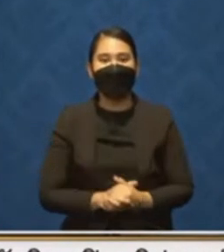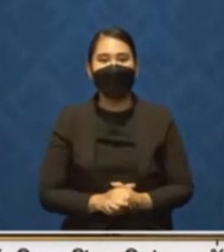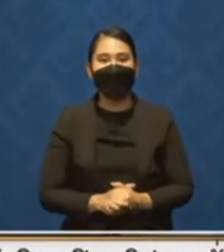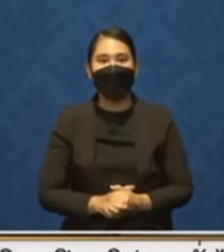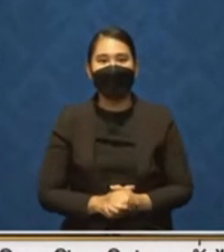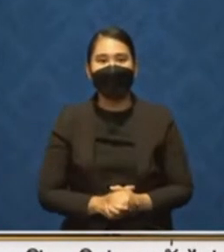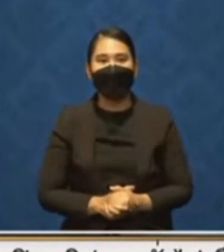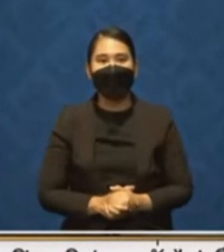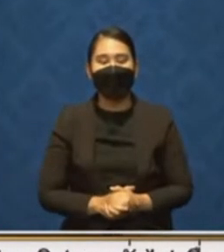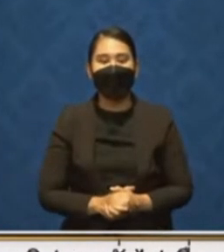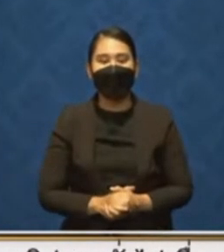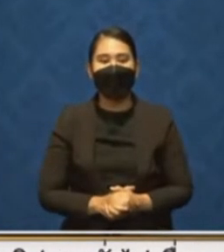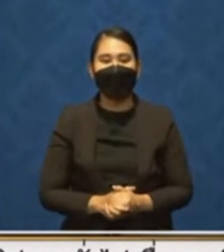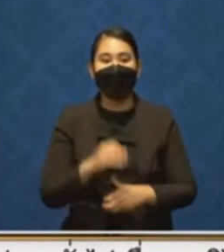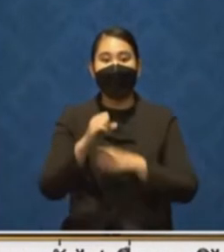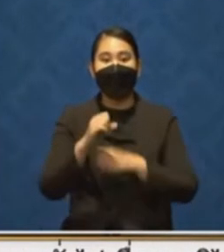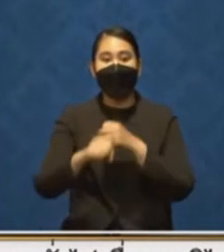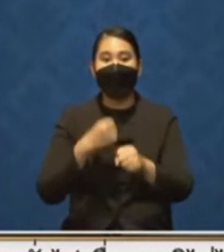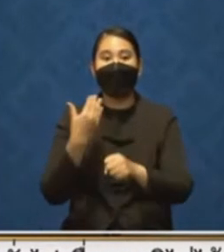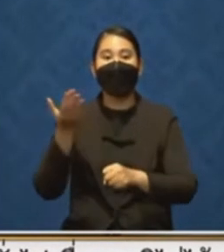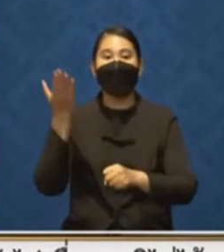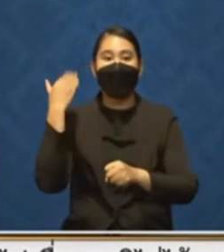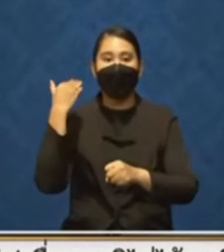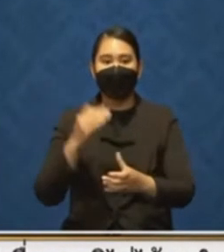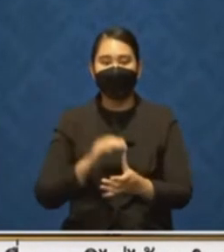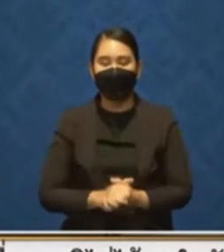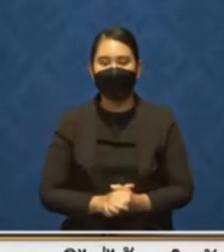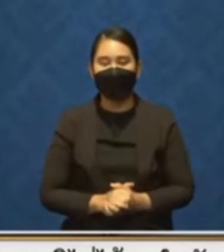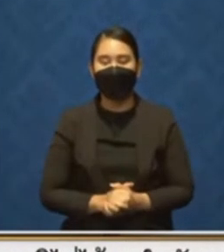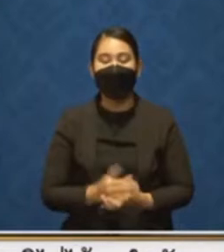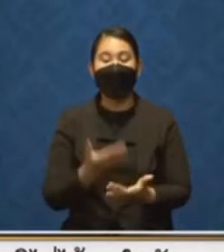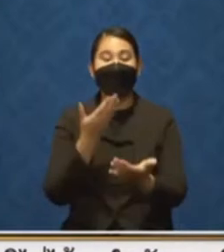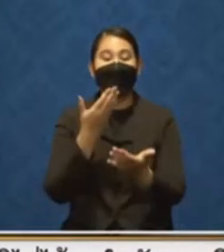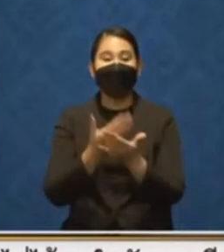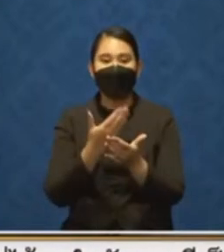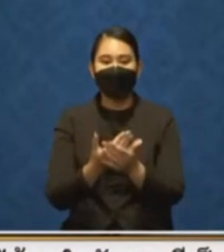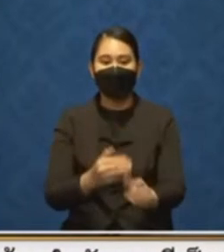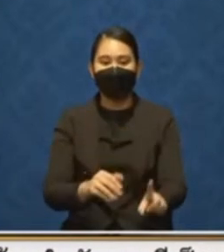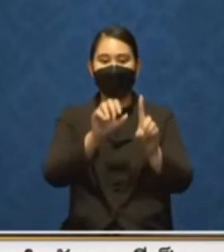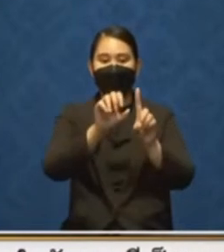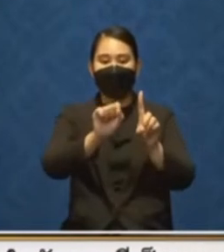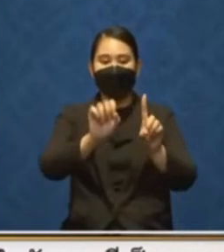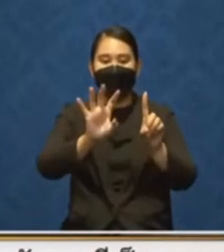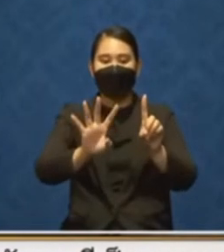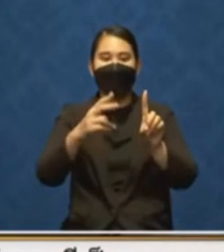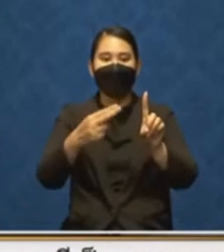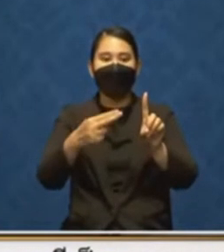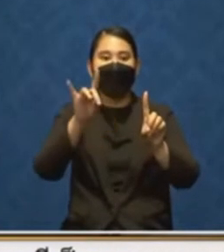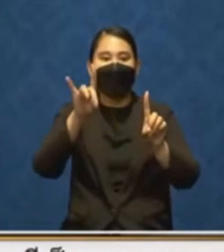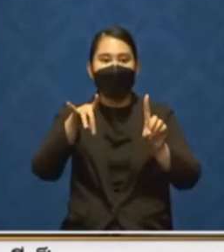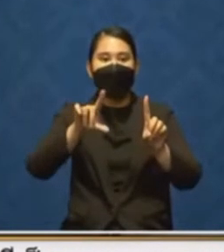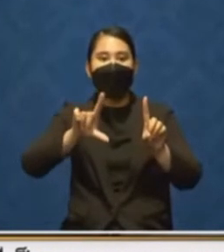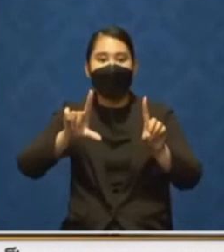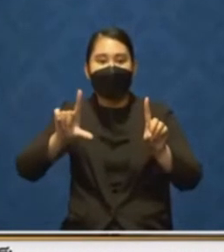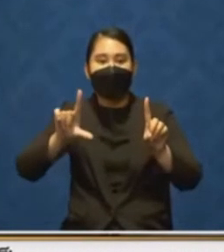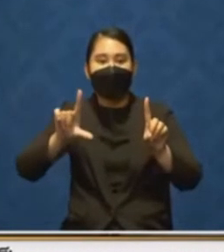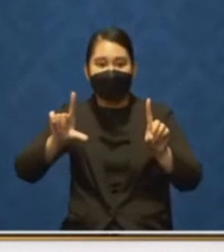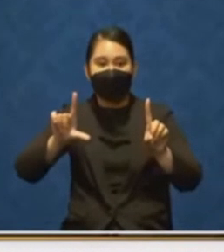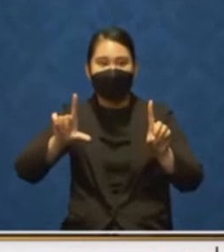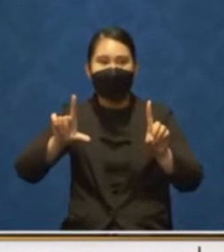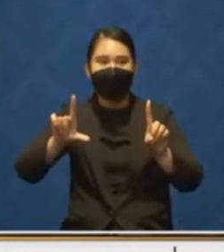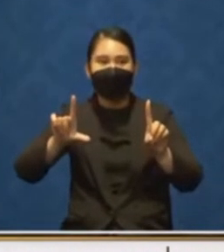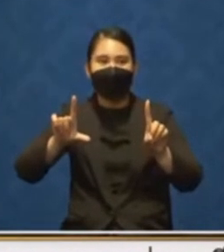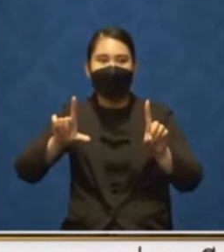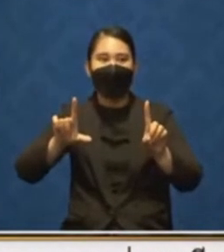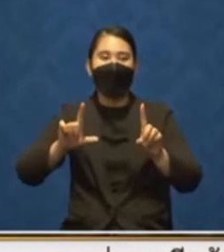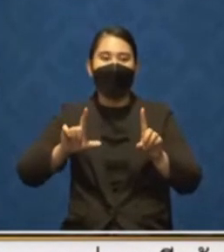ปรากฏว่าปีที่แล้วถ้าประธานครับเงินหนึ่งแสนสี่หมื่นแปดพันล้านบาทเยอะนะครับผมไม่รู้ว่ามันตอน